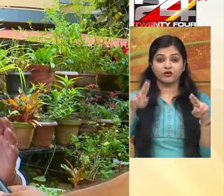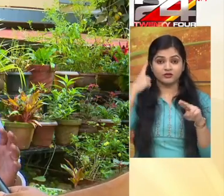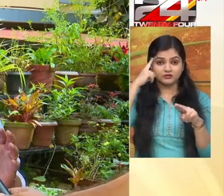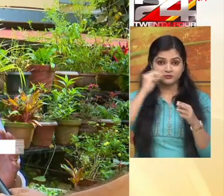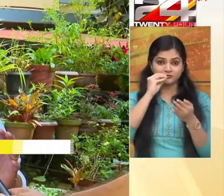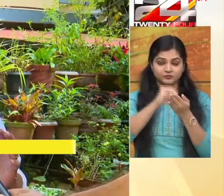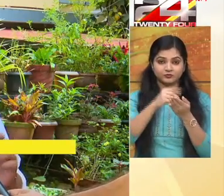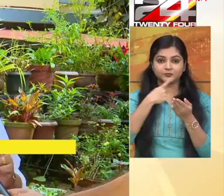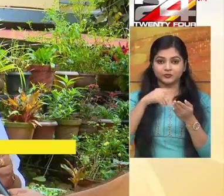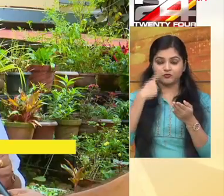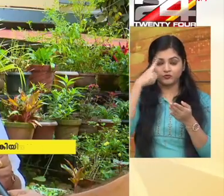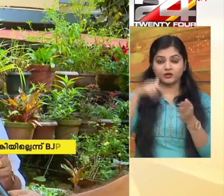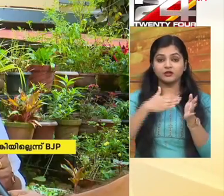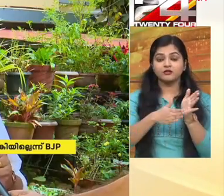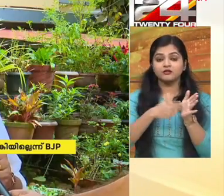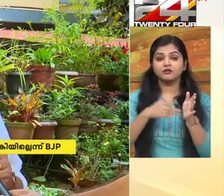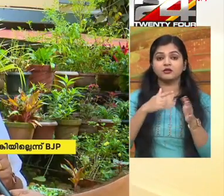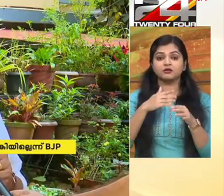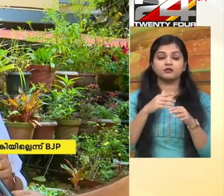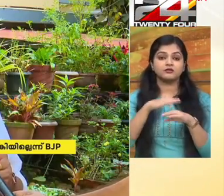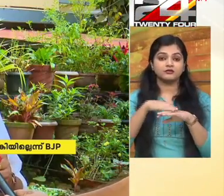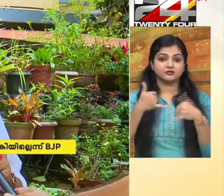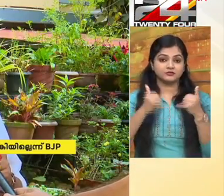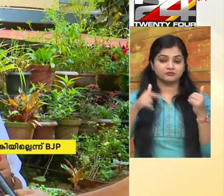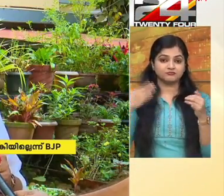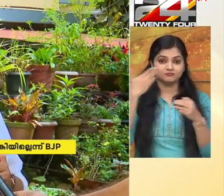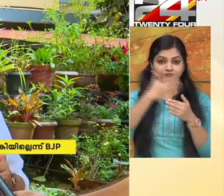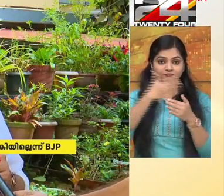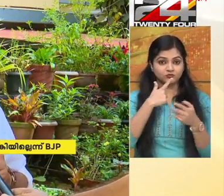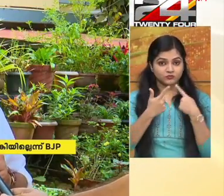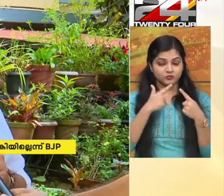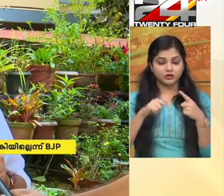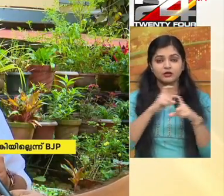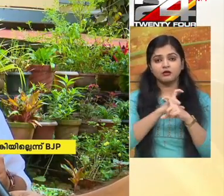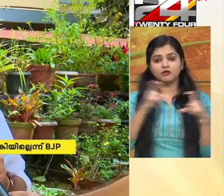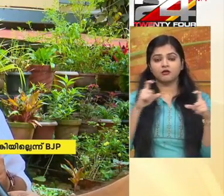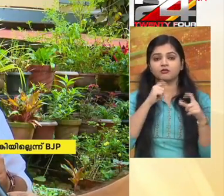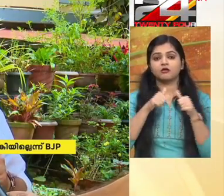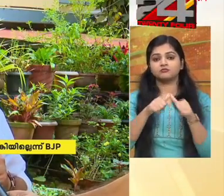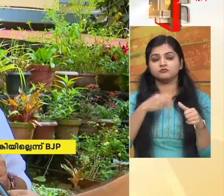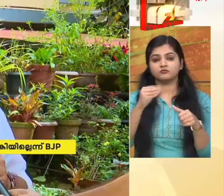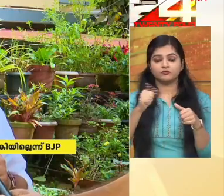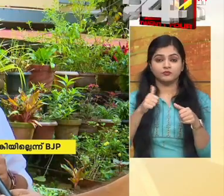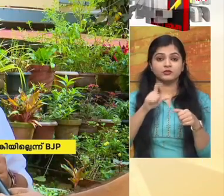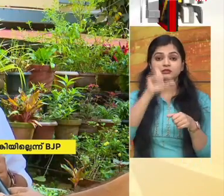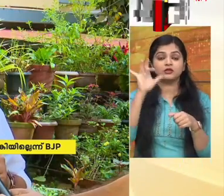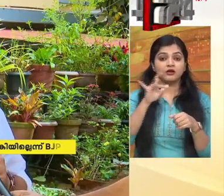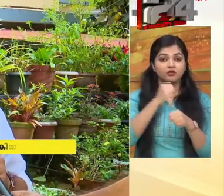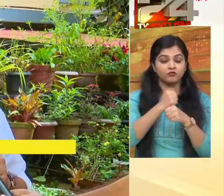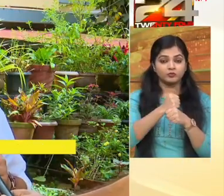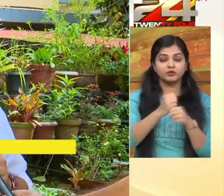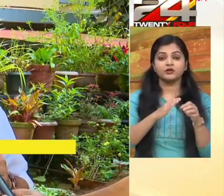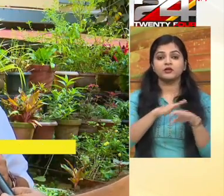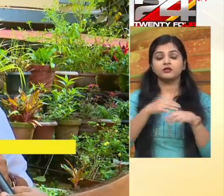റെയിൽവേ സമീപിച്ചാൽ റെയിൽവേ കൃത്യമായിട്ടുള്ള തീരുമാനം ഇക്കാര്യത്തിലുണ്ടാകും. ഇന്ത്യൻ റെയിൽവേയും കേന്ദ്ര സർക്കാരും